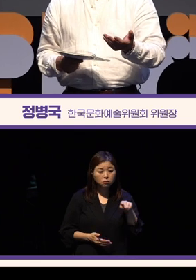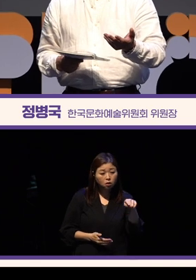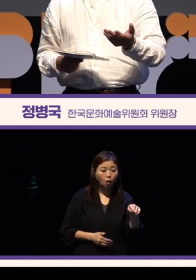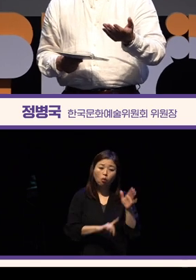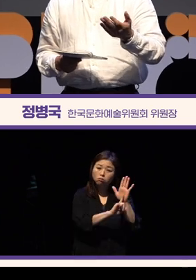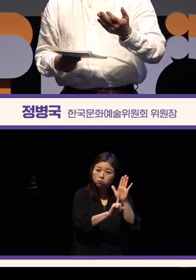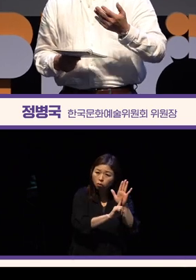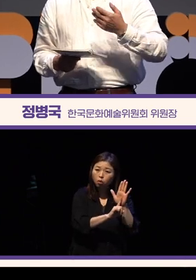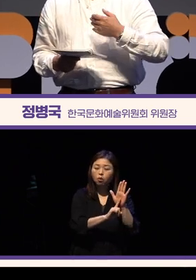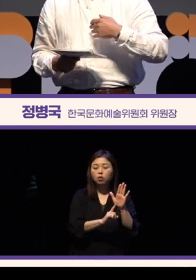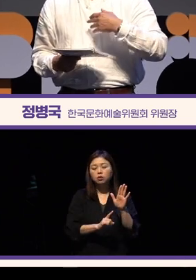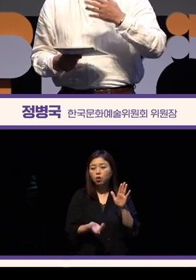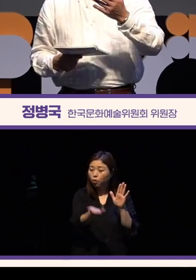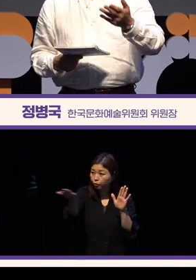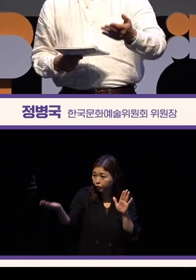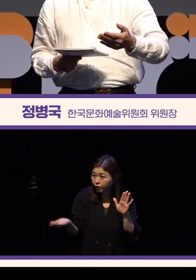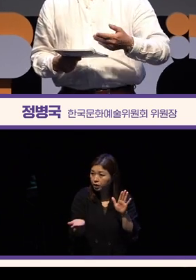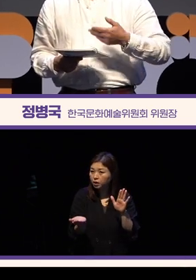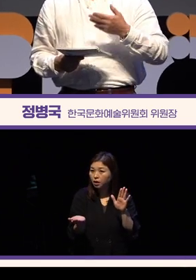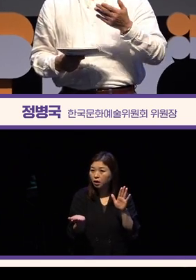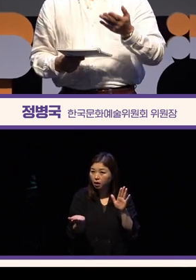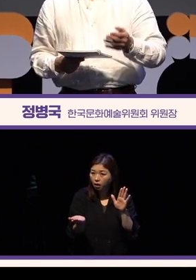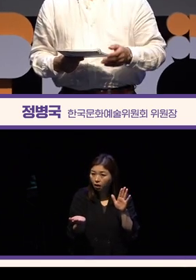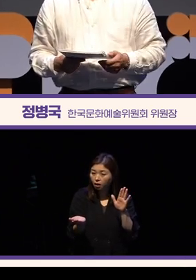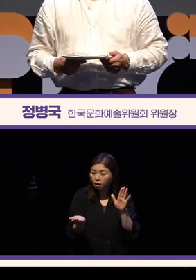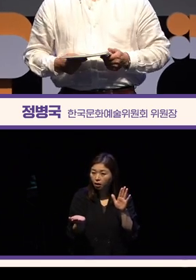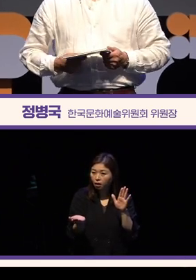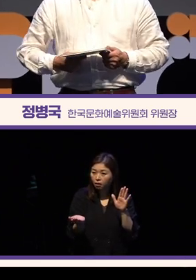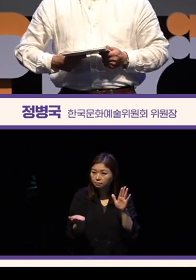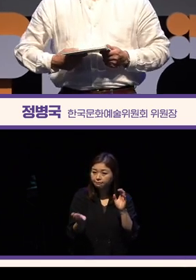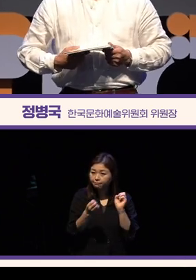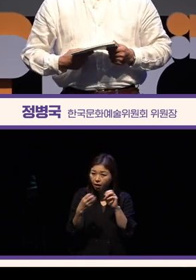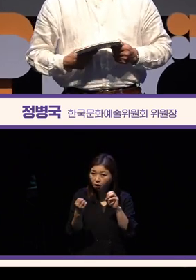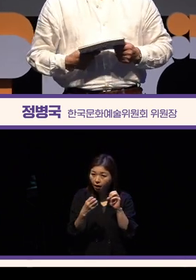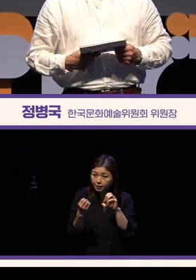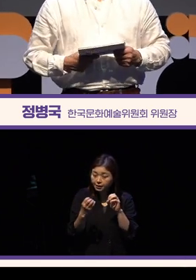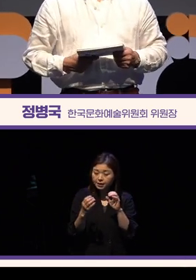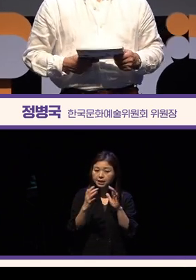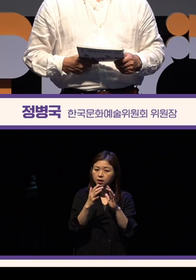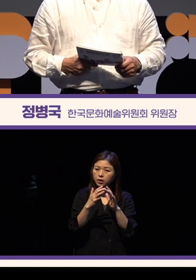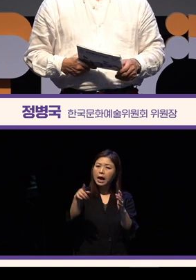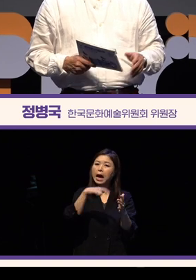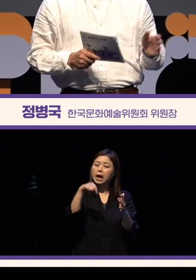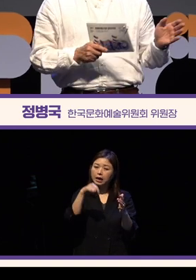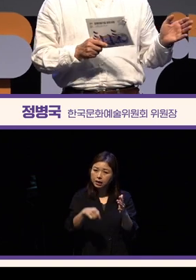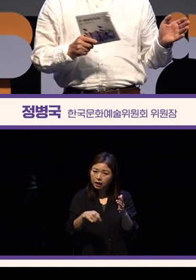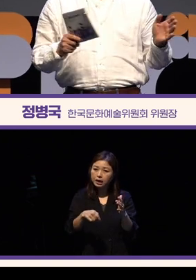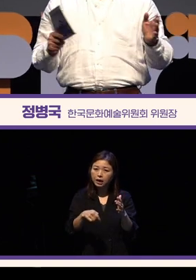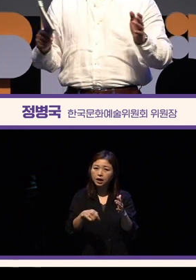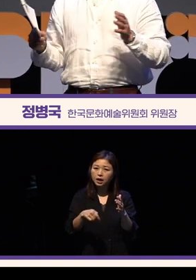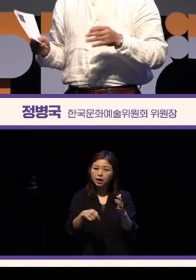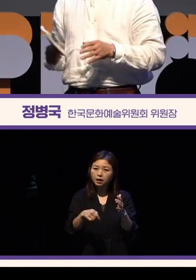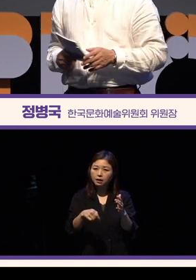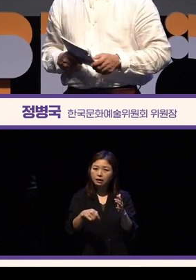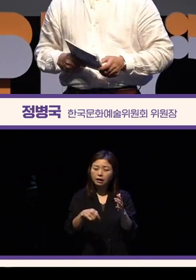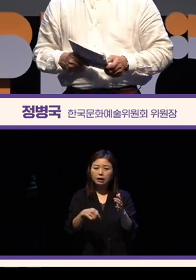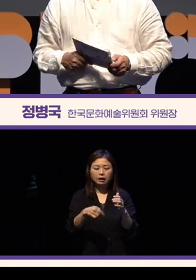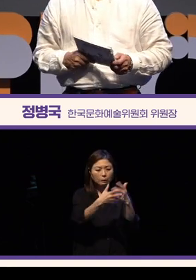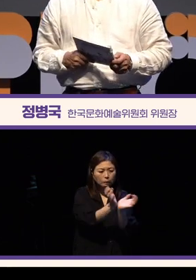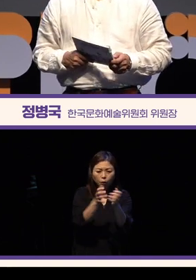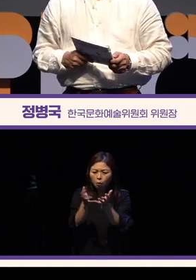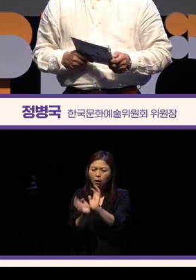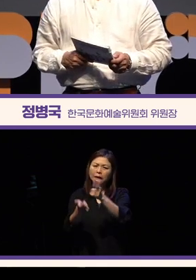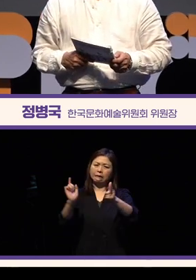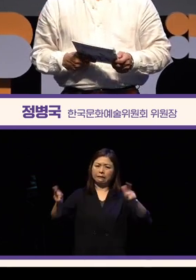알리고 여러분들이 대화할 수 있는 온라인상에서의 플랫폼도 제각각으로 다 따로